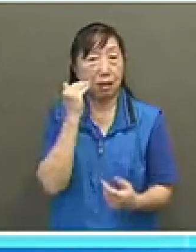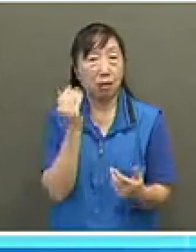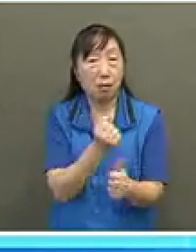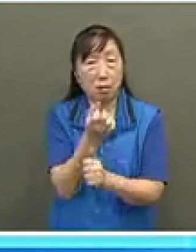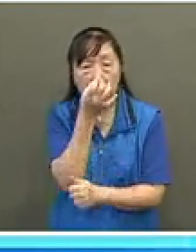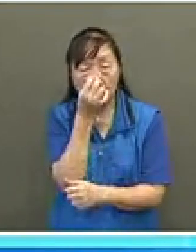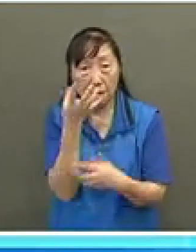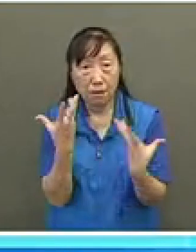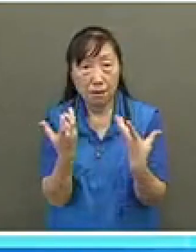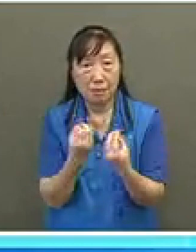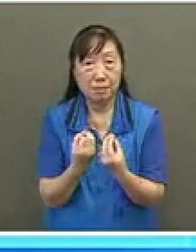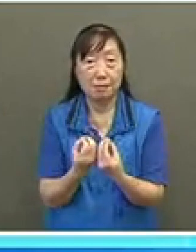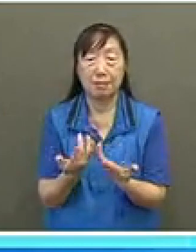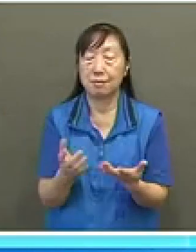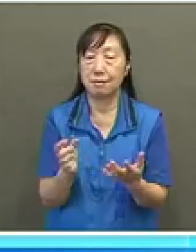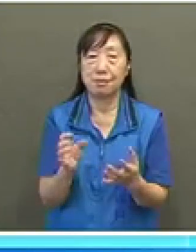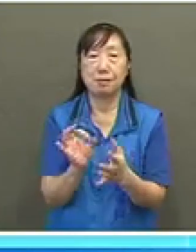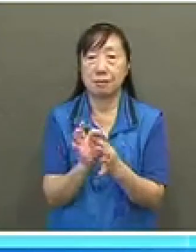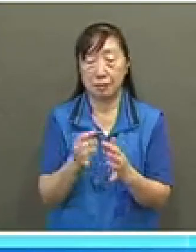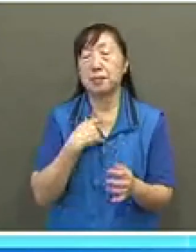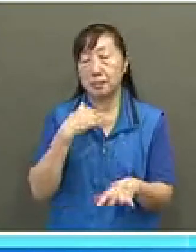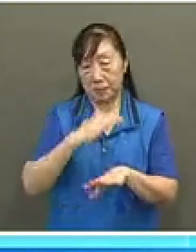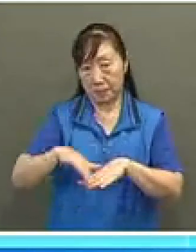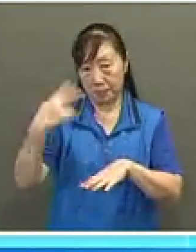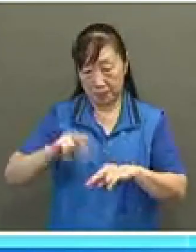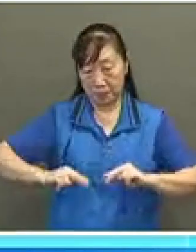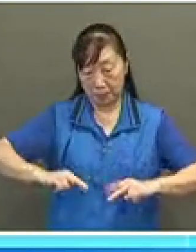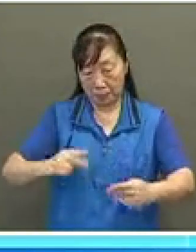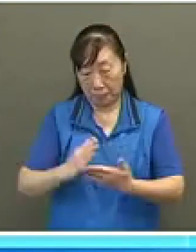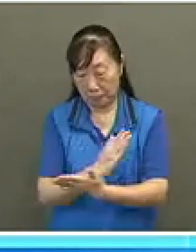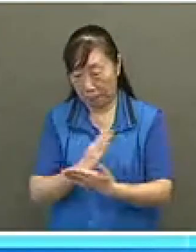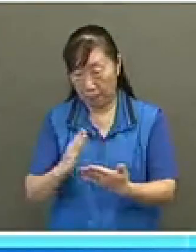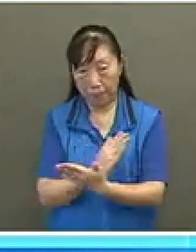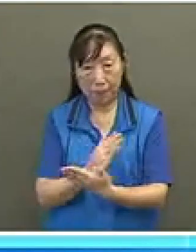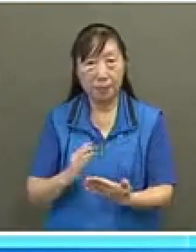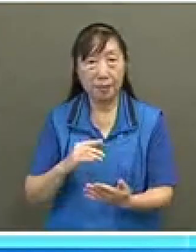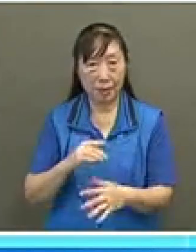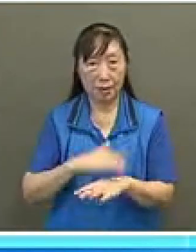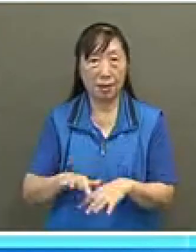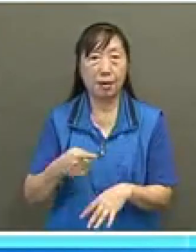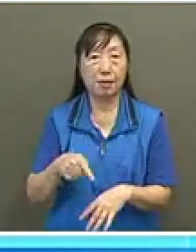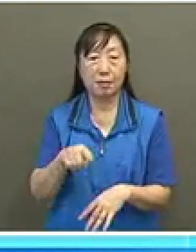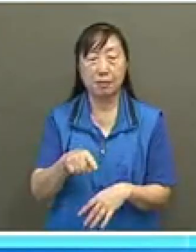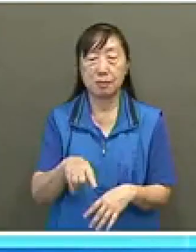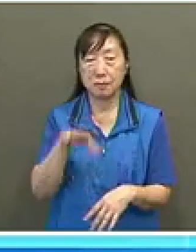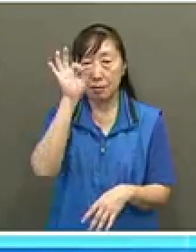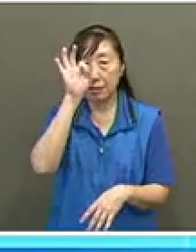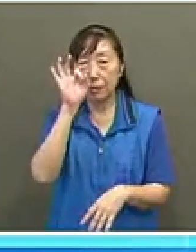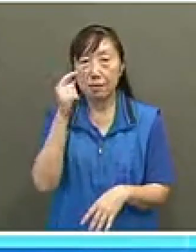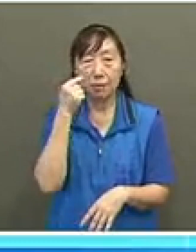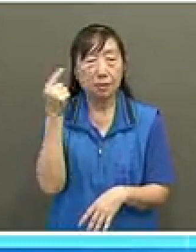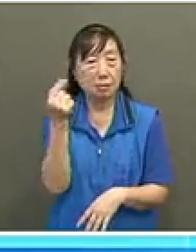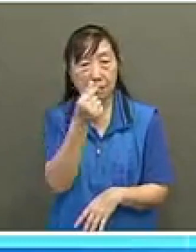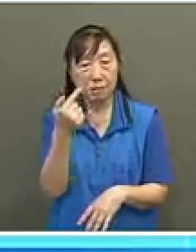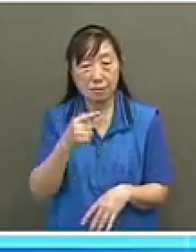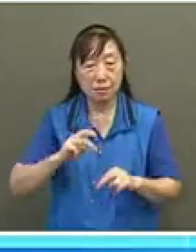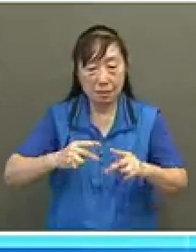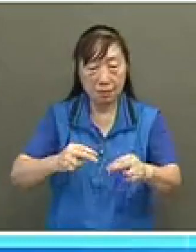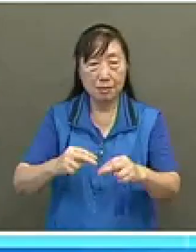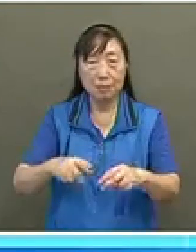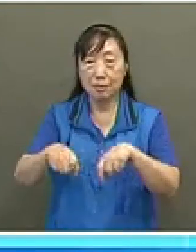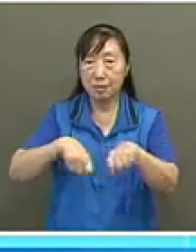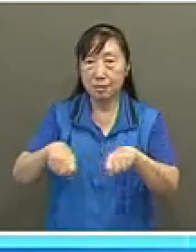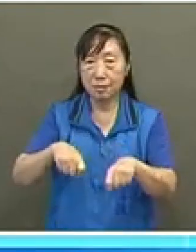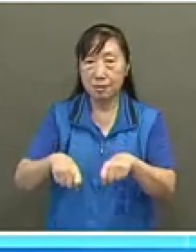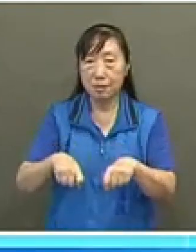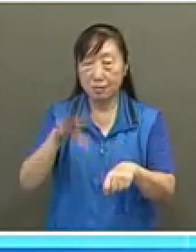我们会随时来做好滚动式的判断，随着疫情的发展再来做探讨，到底要